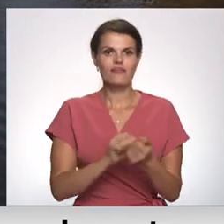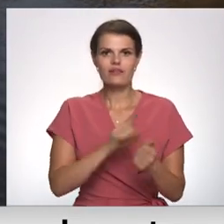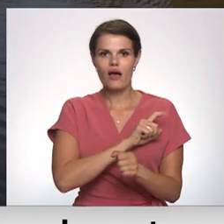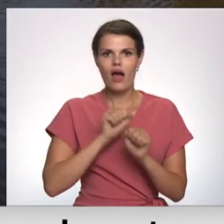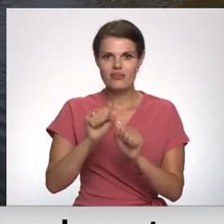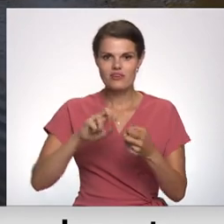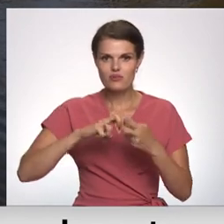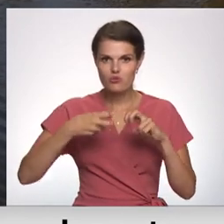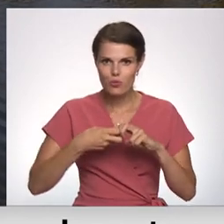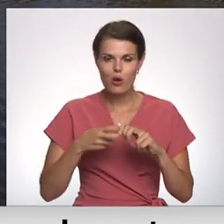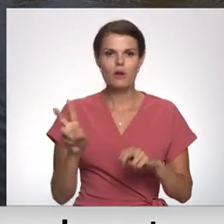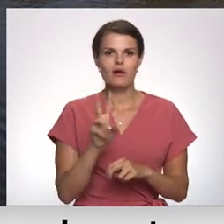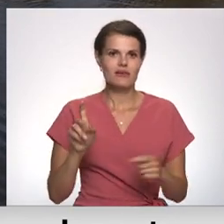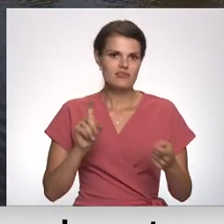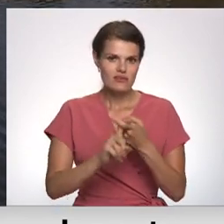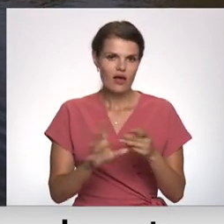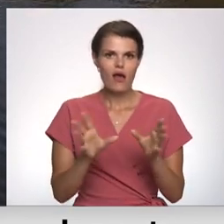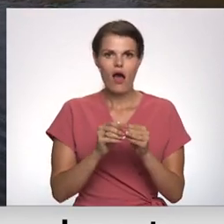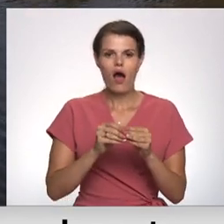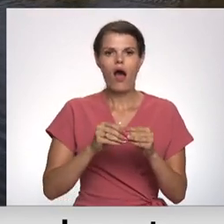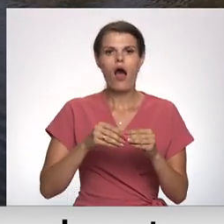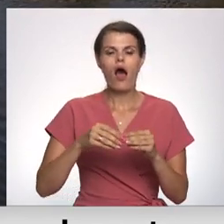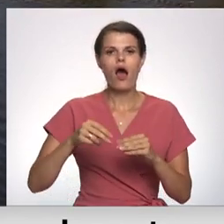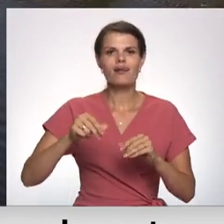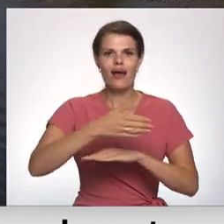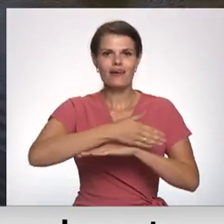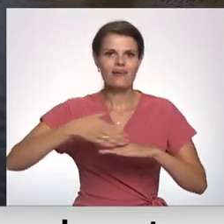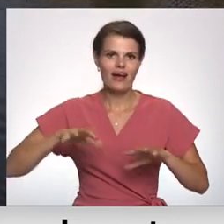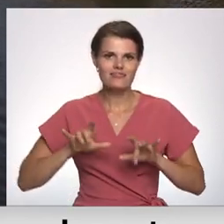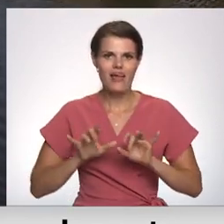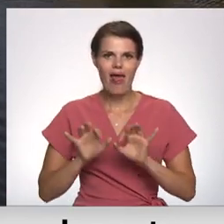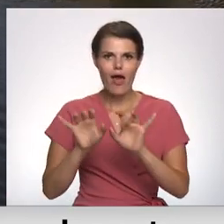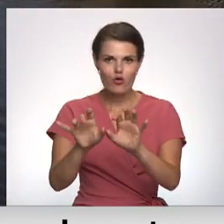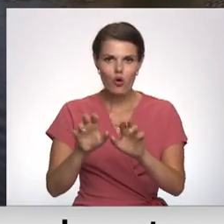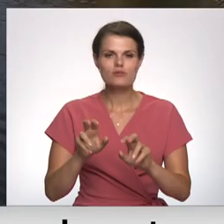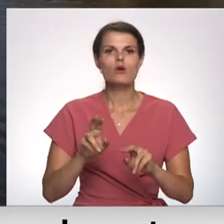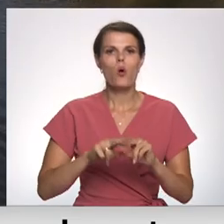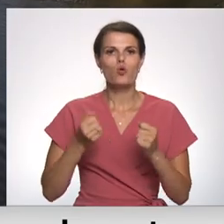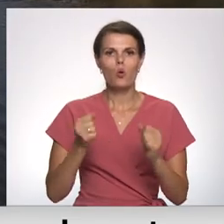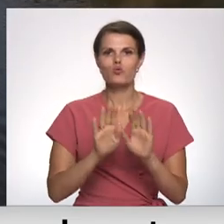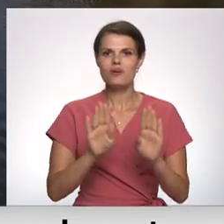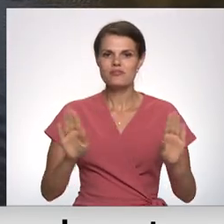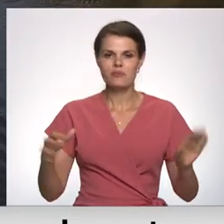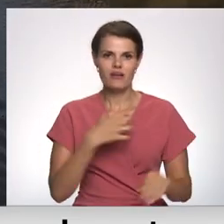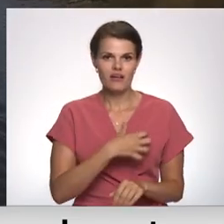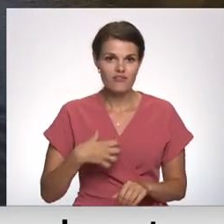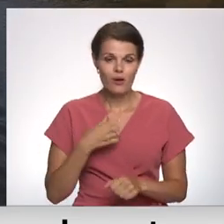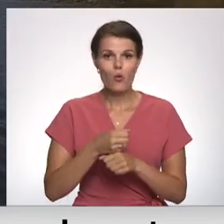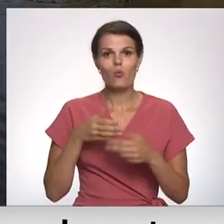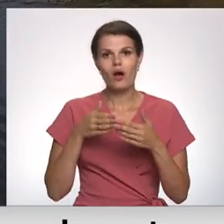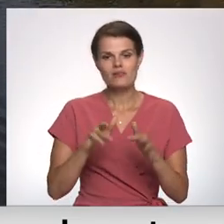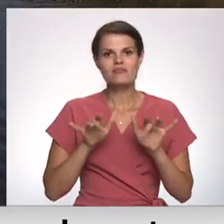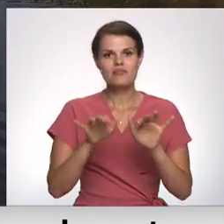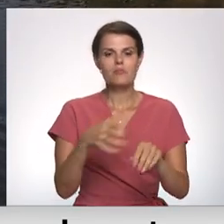aizsardzības problēmas, kas saistītas ar krasta eroziju un krasta nostiprināšanu. Tam, ka ostas darbībā būtu nepieciešama